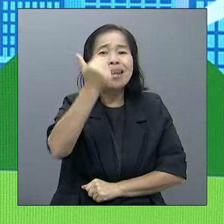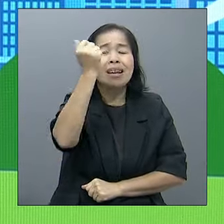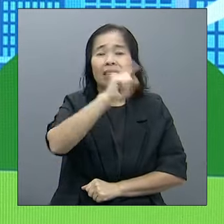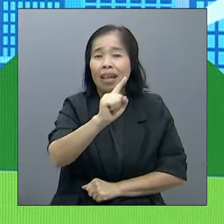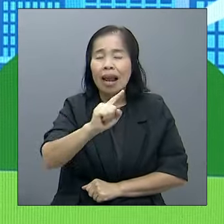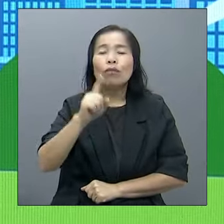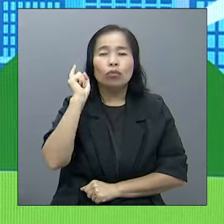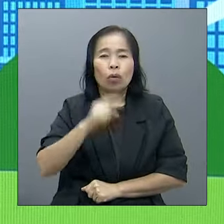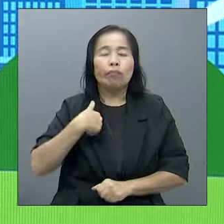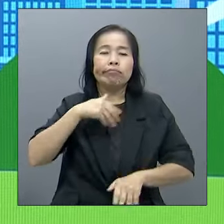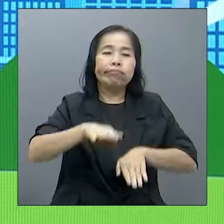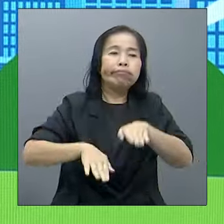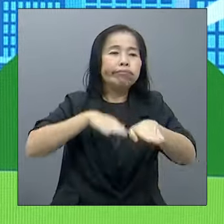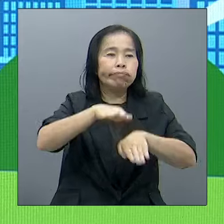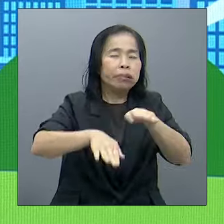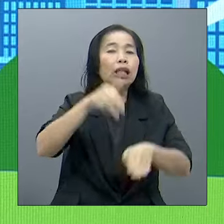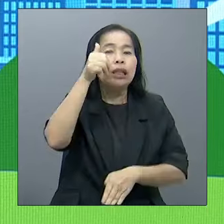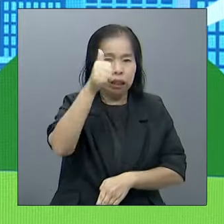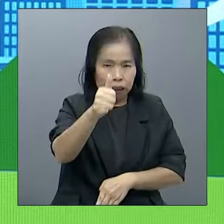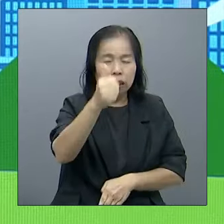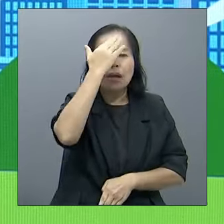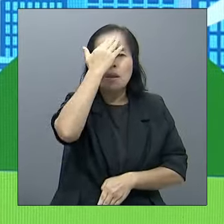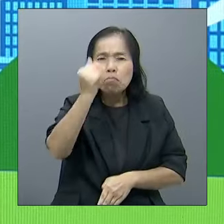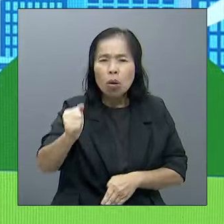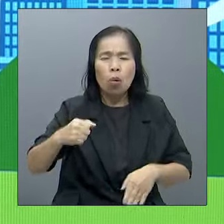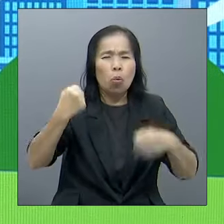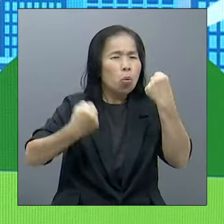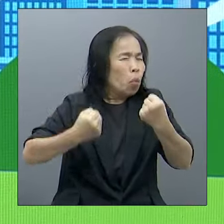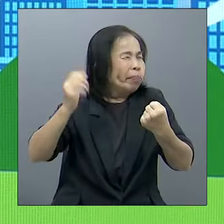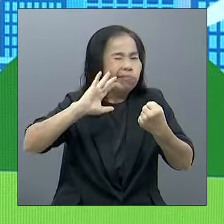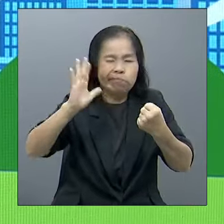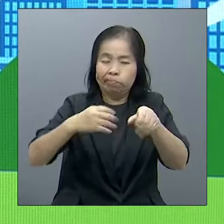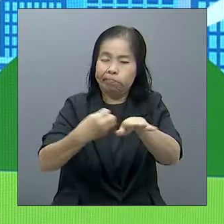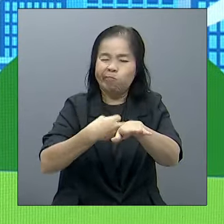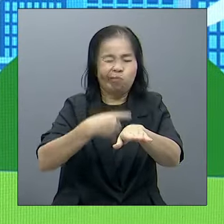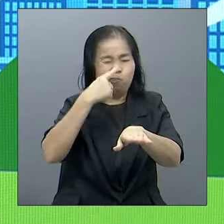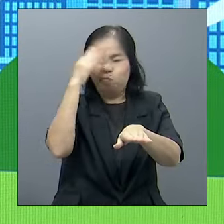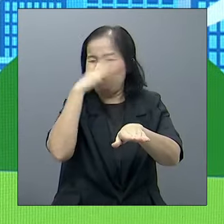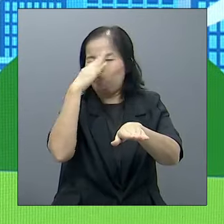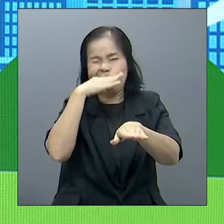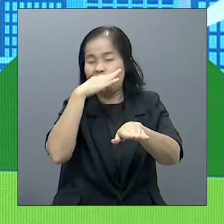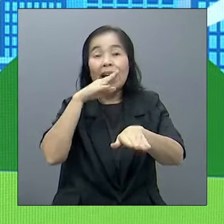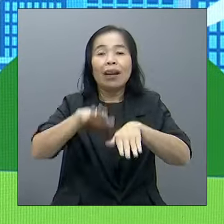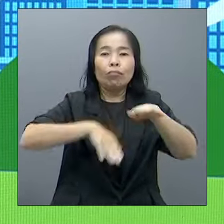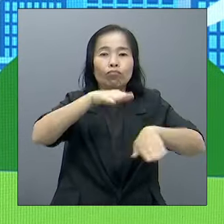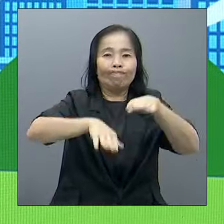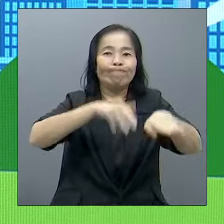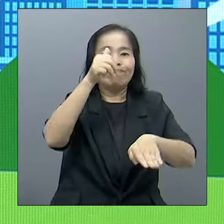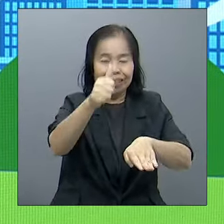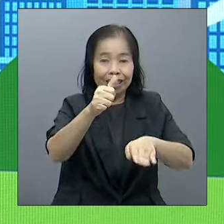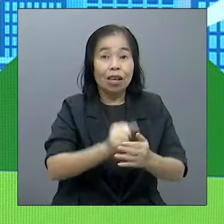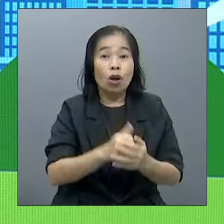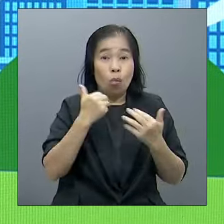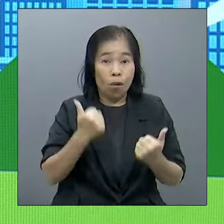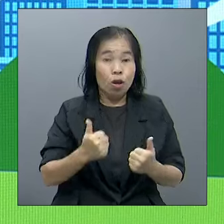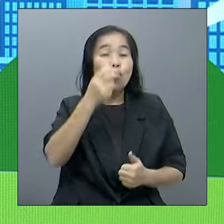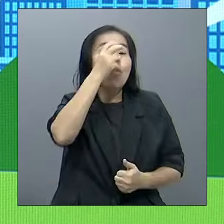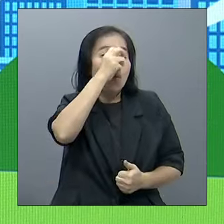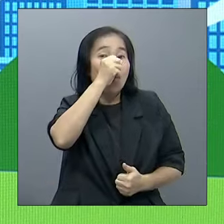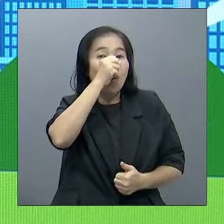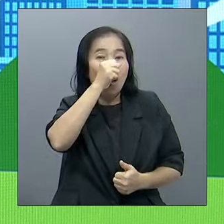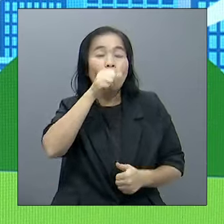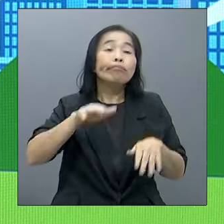เดินเท้าเพราะว่าจะกระจายรายได้แล้วก็กระตุ้นเศรษฐกิจฐานรากด้วยค่ะวันนี้พาคุณผู้ชมไปเที่ยวฉบับคนเดินเท้าหรือว่า walk